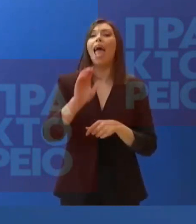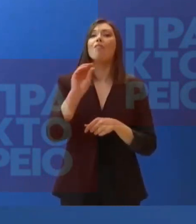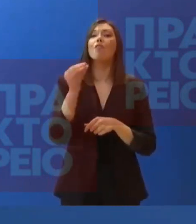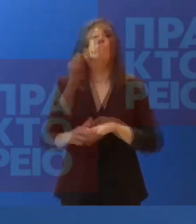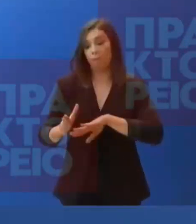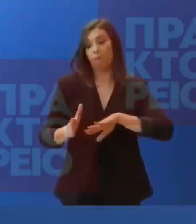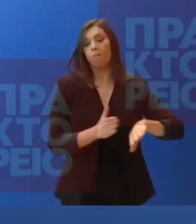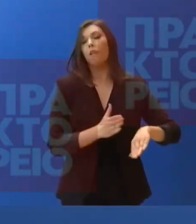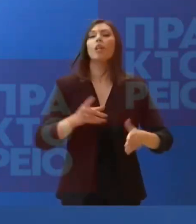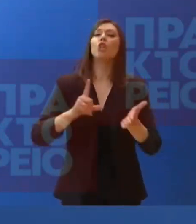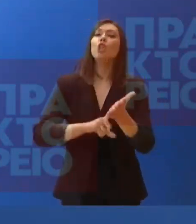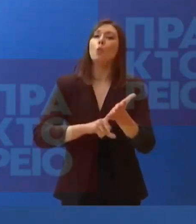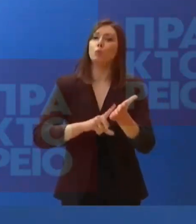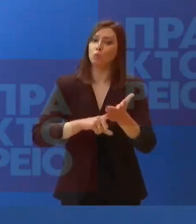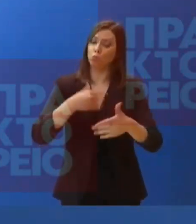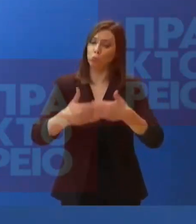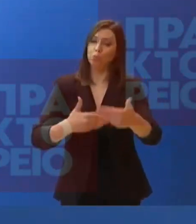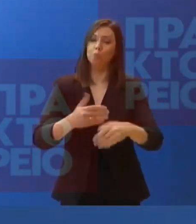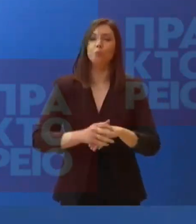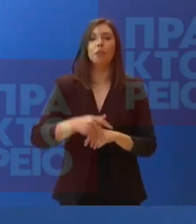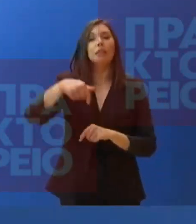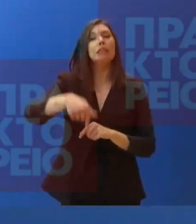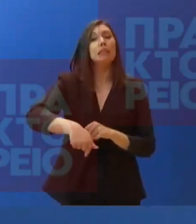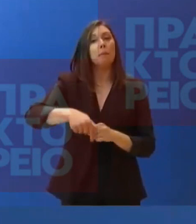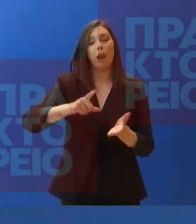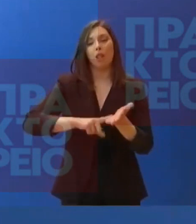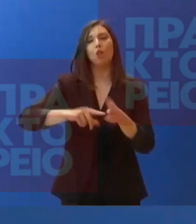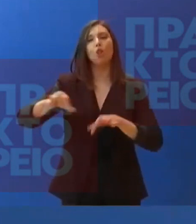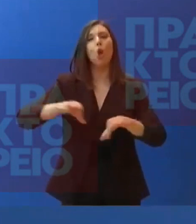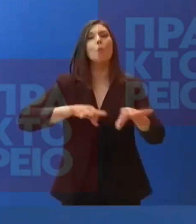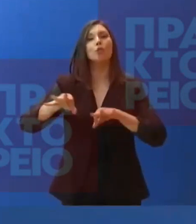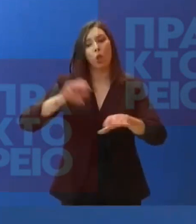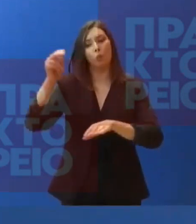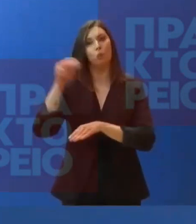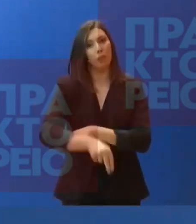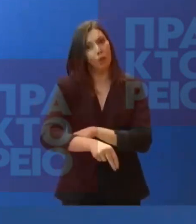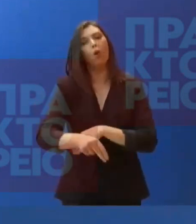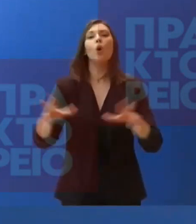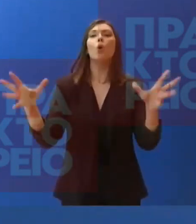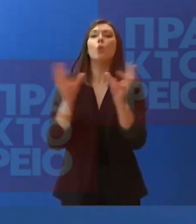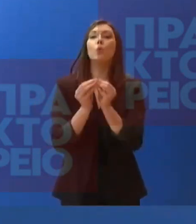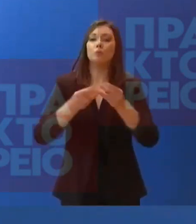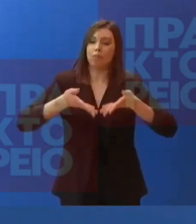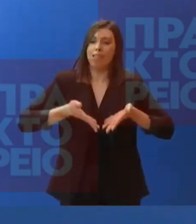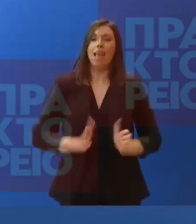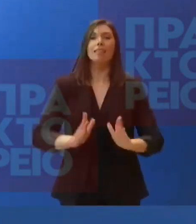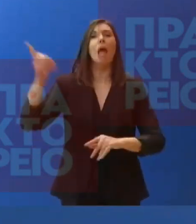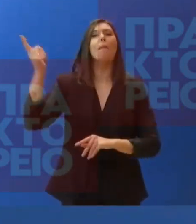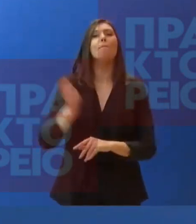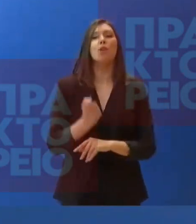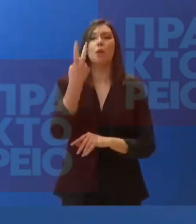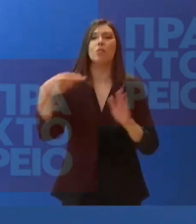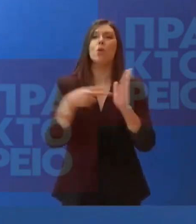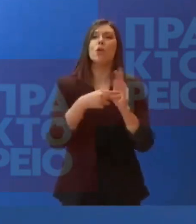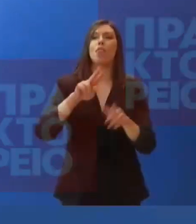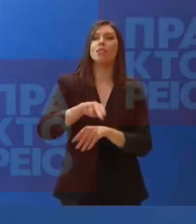Θεόδωρος Ζαγοράκης. Ψηφίζεται σήμερα το νομοσχέδιο με το οποίο θεσπίζεται για πρώτη φορά επίδομα γέννησης ύψους 2.000 ευρώ και υπέρχονται αλλαγές